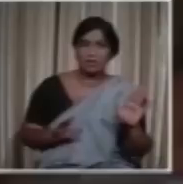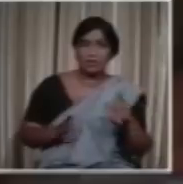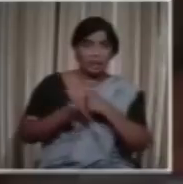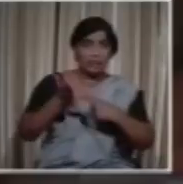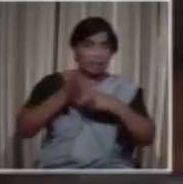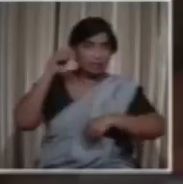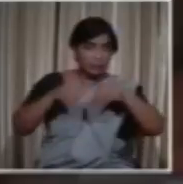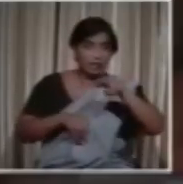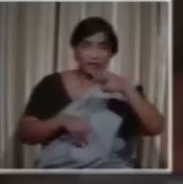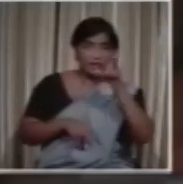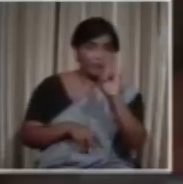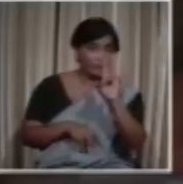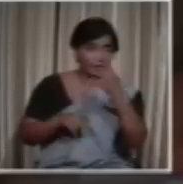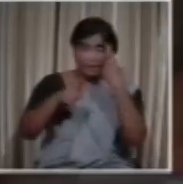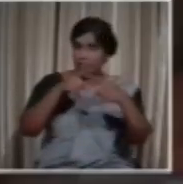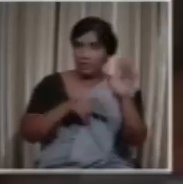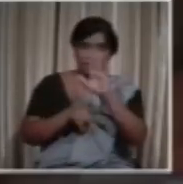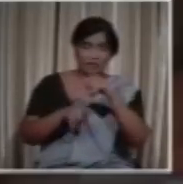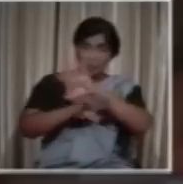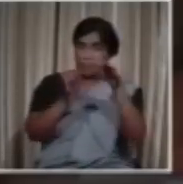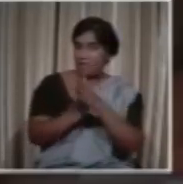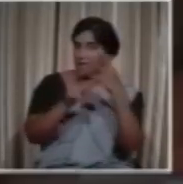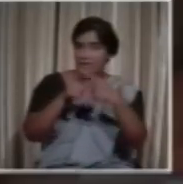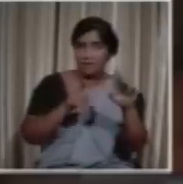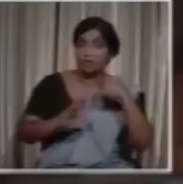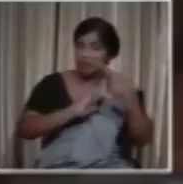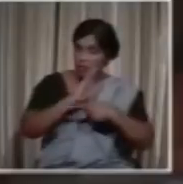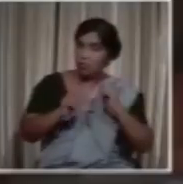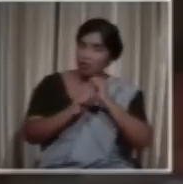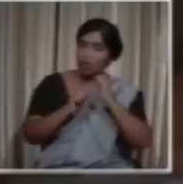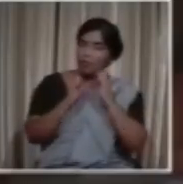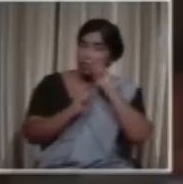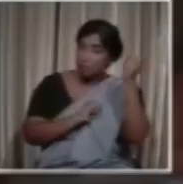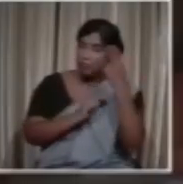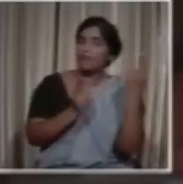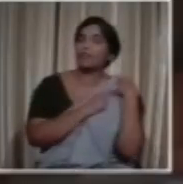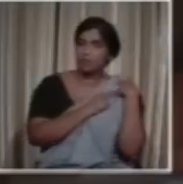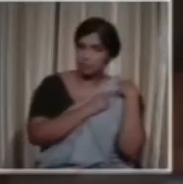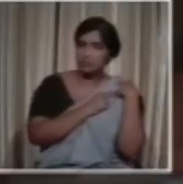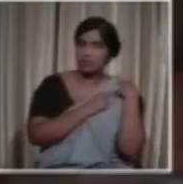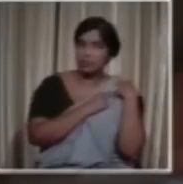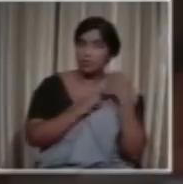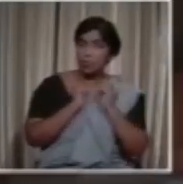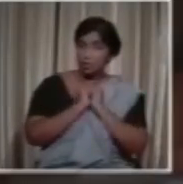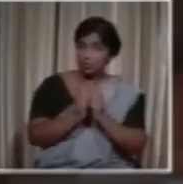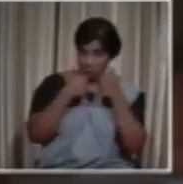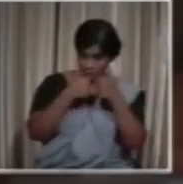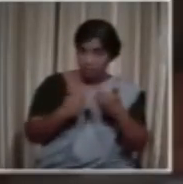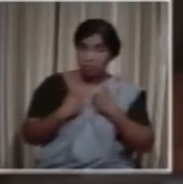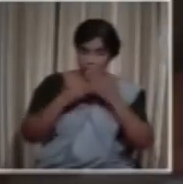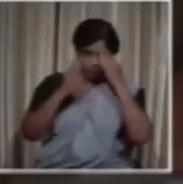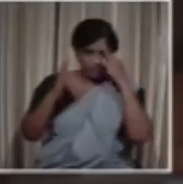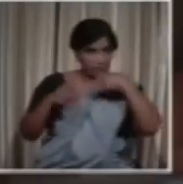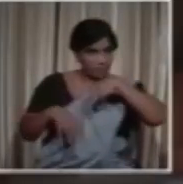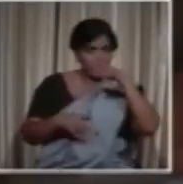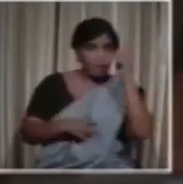දේශපාලඥයෝ 225 දෙනා විතරක් කරපු දෙයක් නෙවෙයි මේ රටේ හැම මිනිස්සුම වගේ කියන්නට ඕන තමන්ගේ රස්සාව කරනවද තමන්